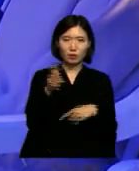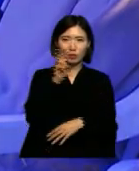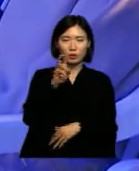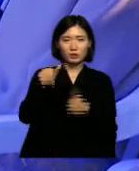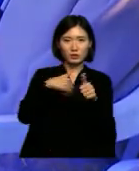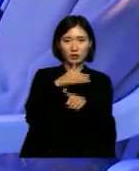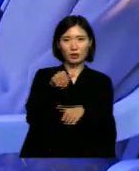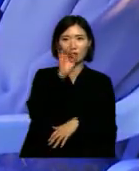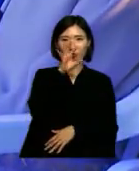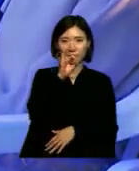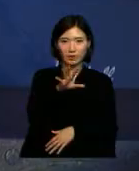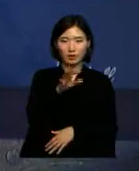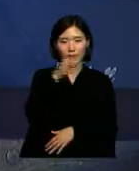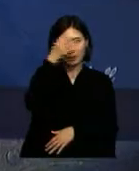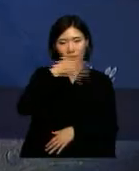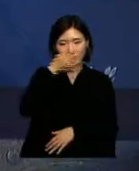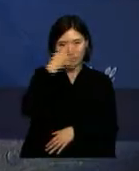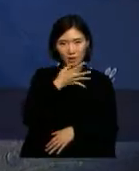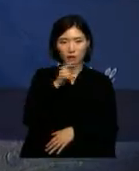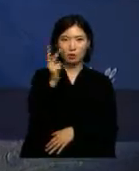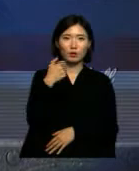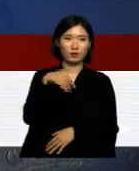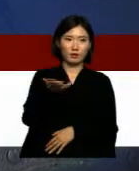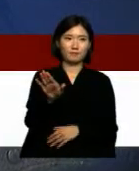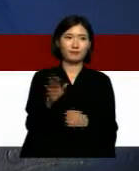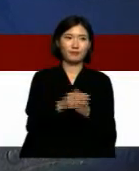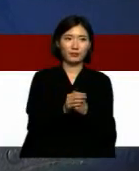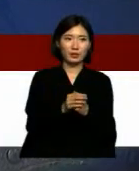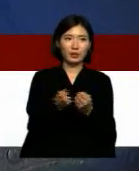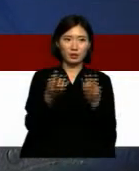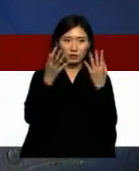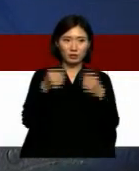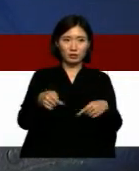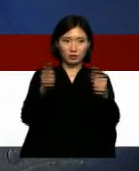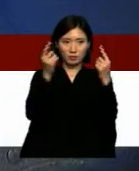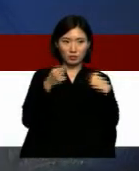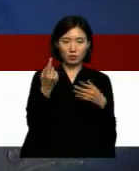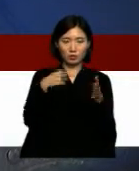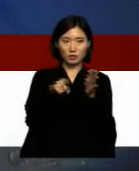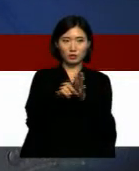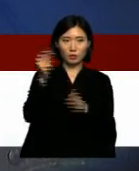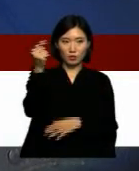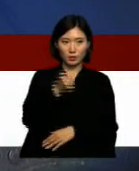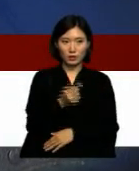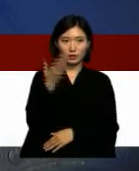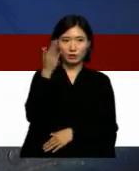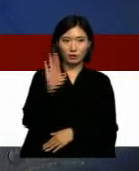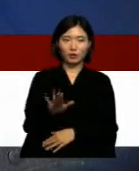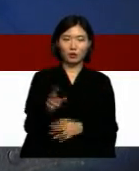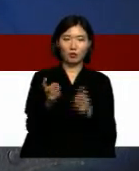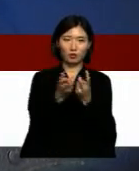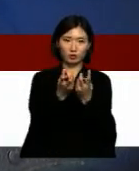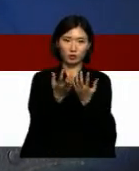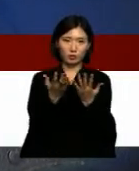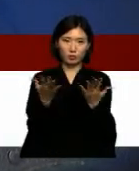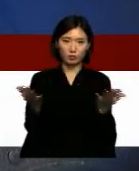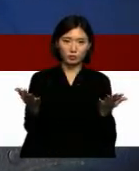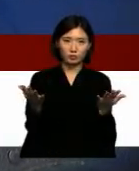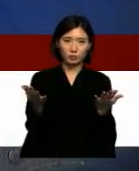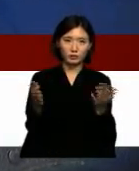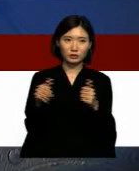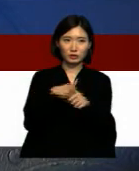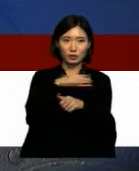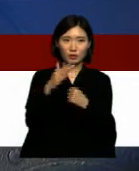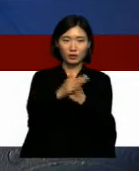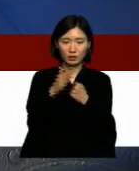남기고 돌아갔습니다. 행사에 저희도 참석하려고 여기 왔었는데 기치 못할